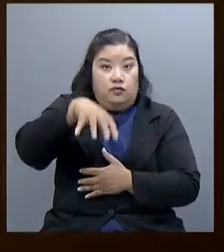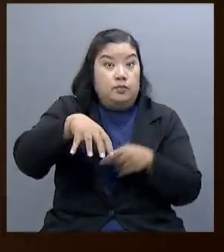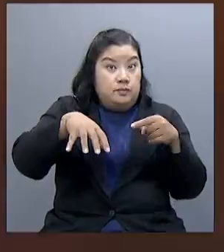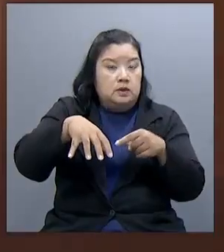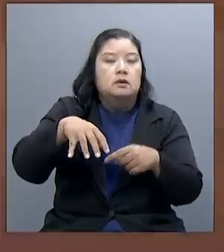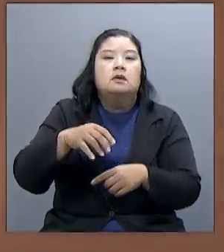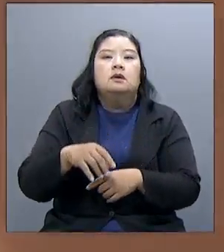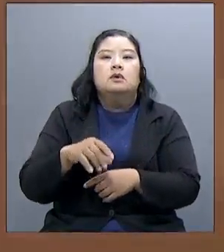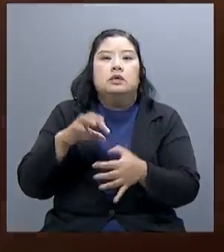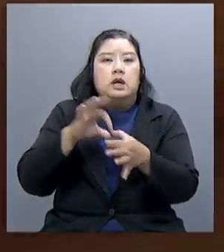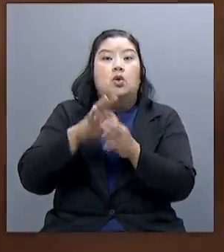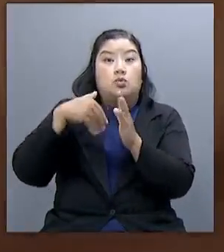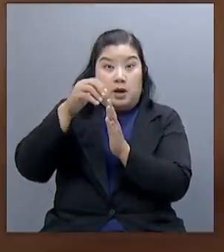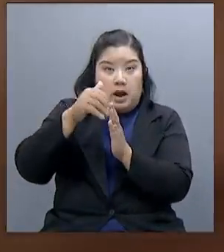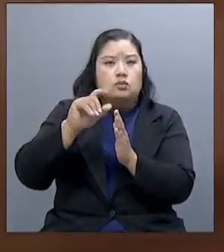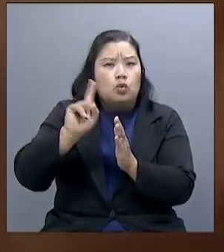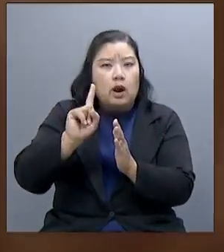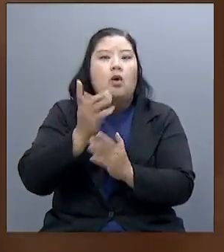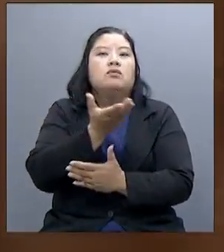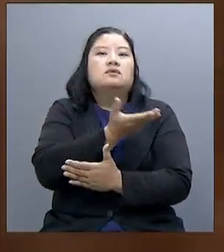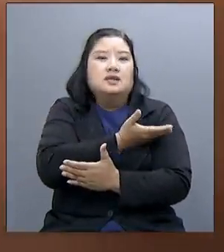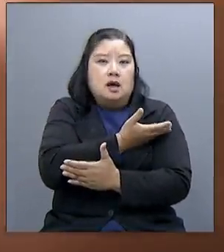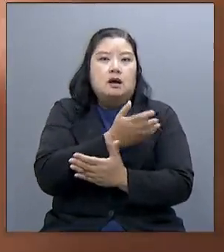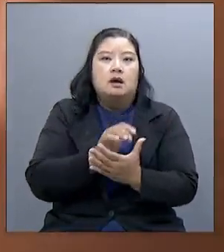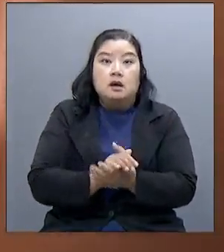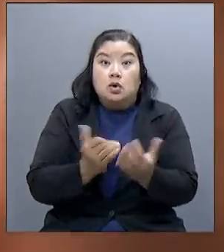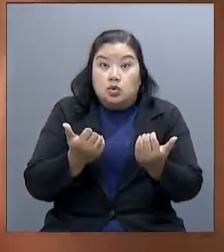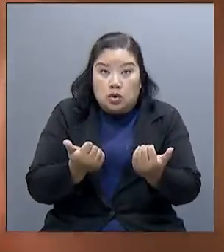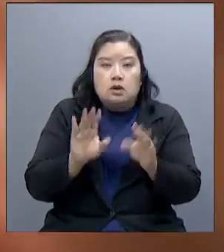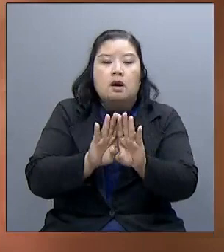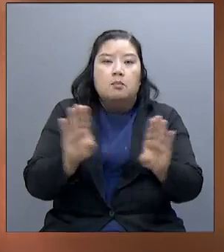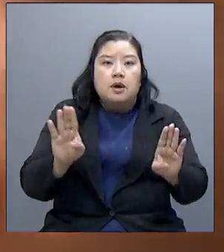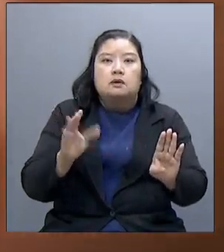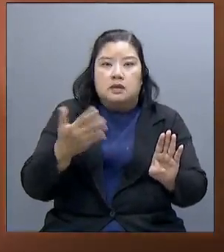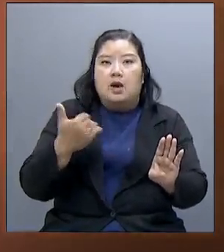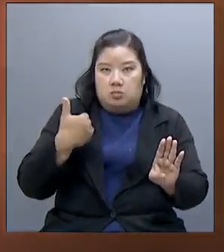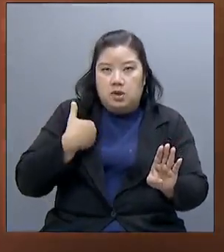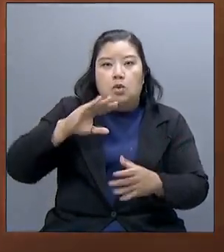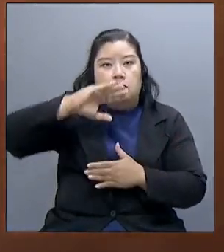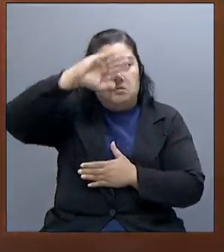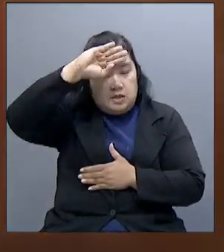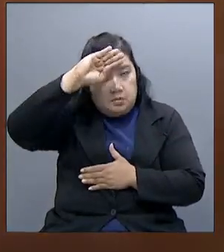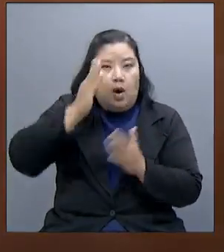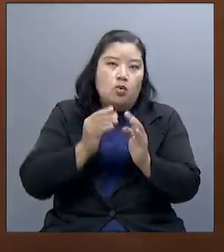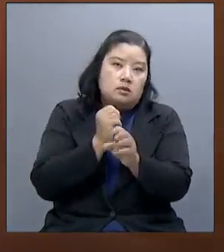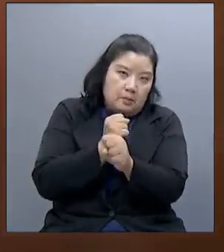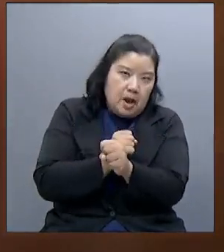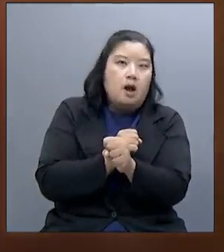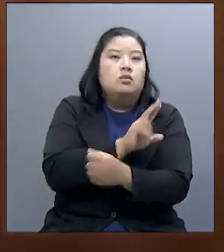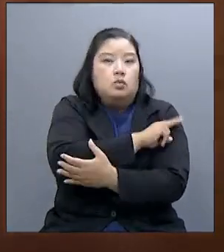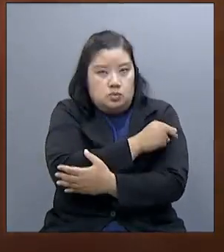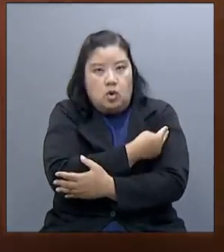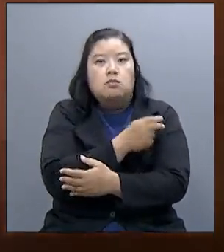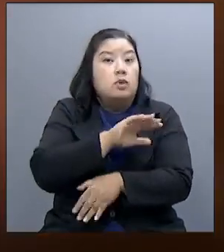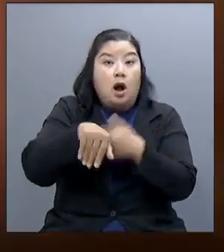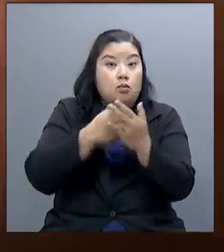อยู่ทางตอนเหนือของกาซาโรงพยาบาลแห่งนี้เปิดทำการโดยมีผู้ป่วยเจ้าหน้าที่ผู้ดูแลทางการแ